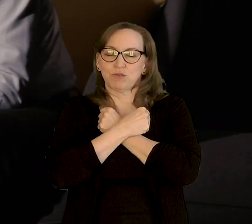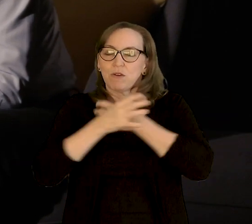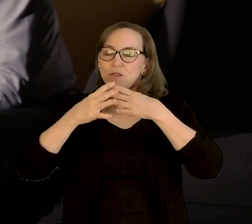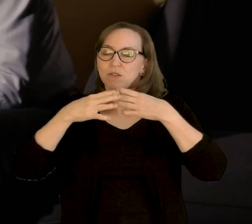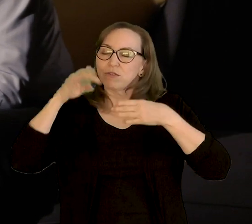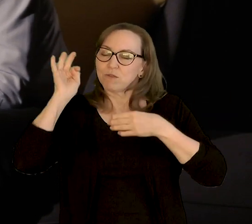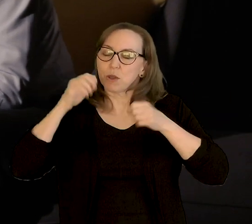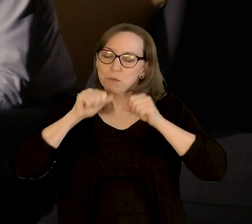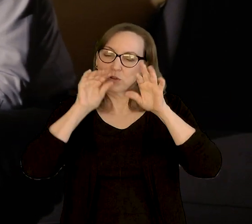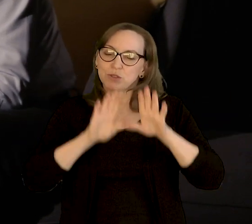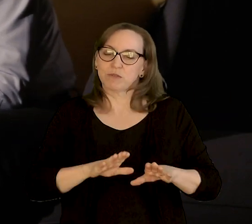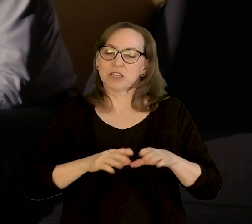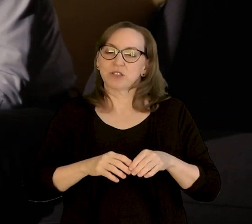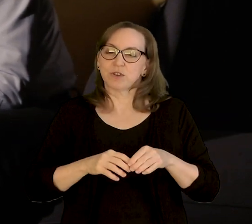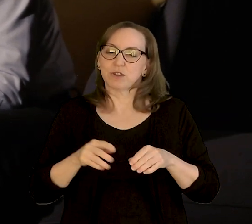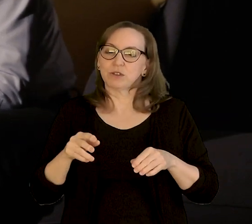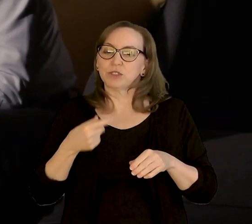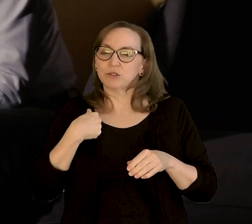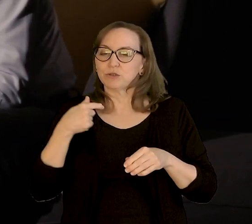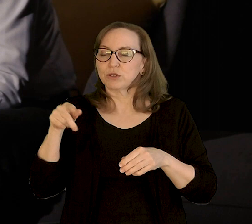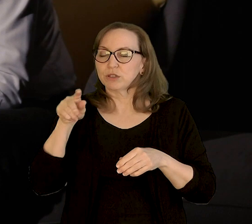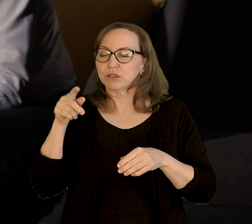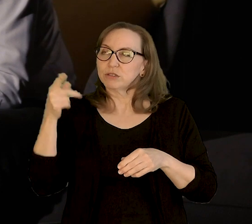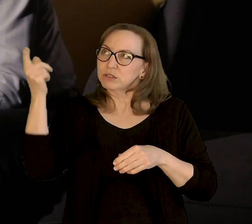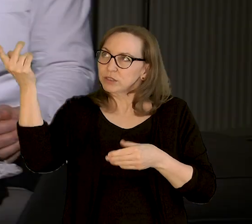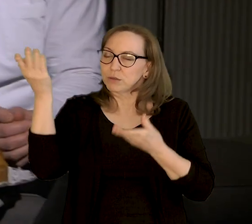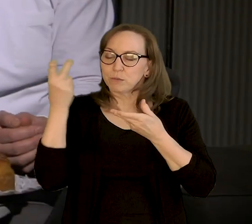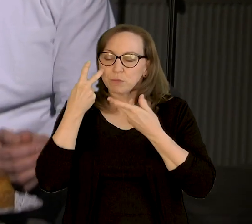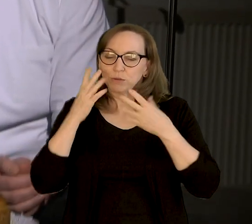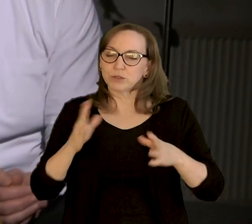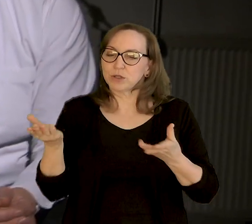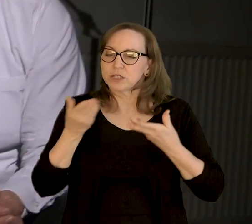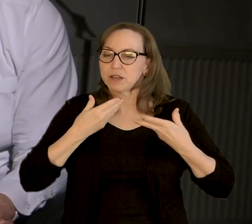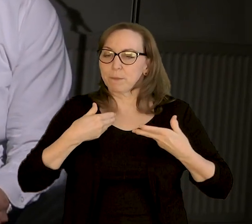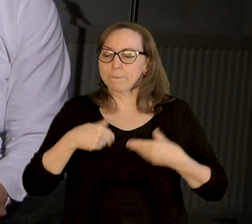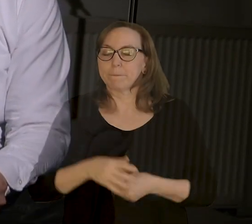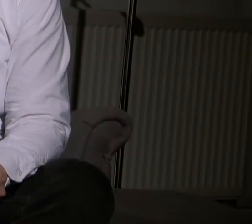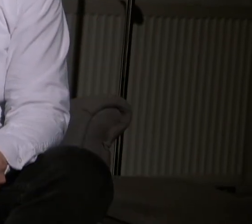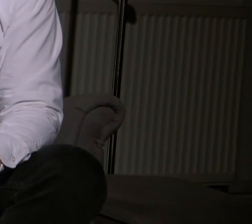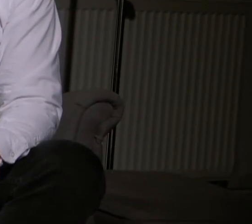błogosławieństwo, które nam okazałeś. Amen.